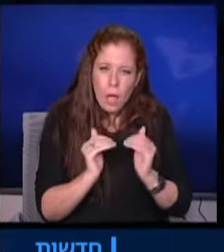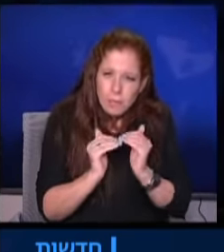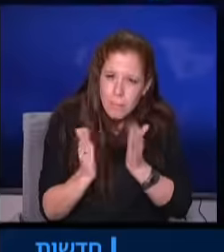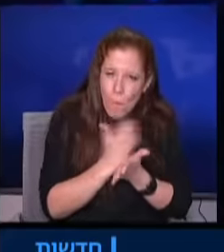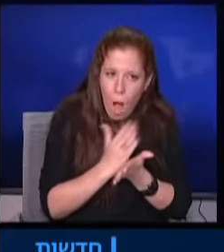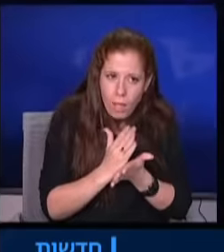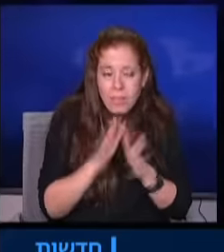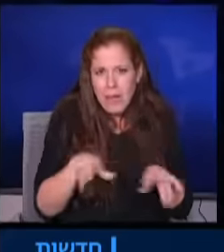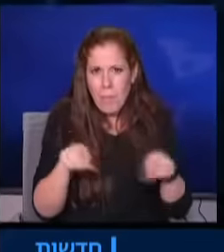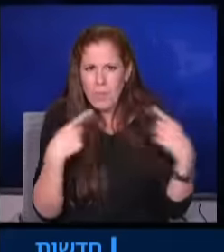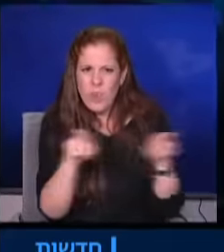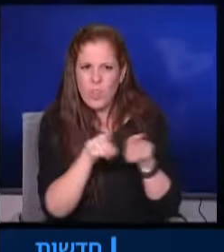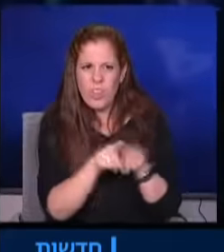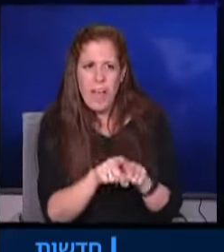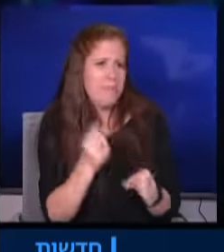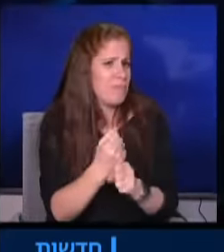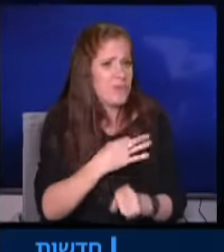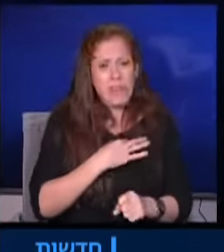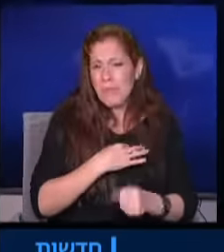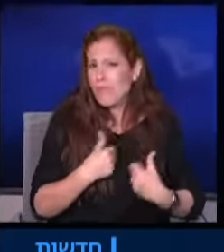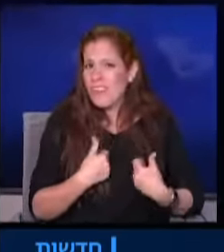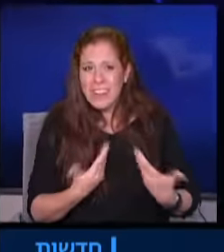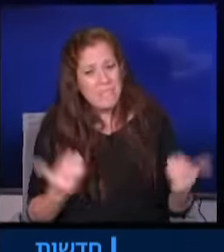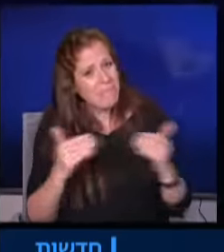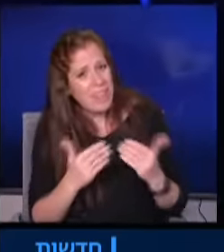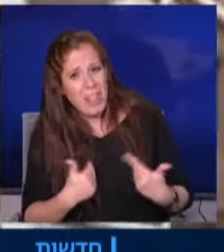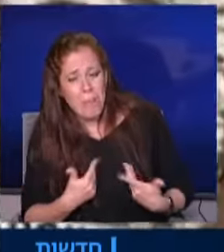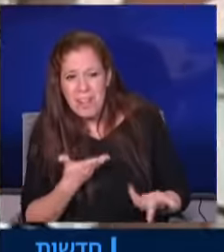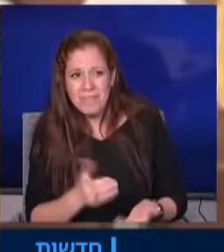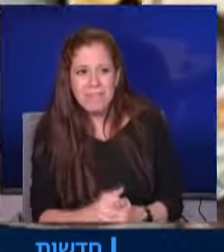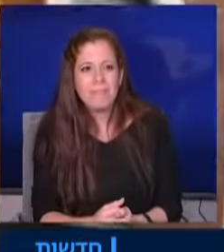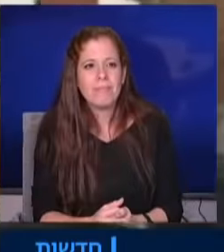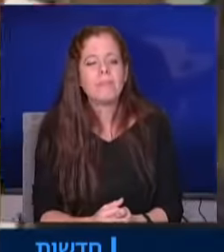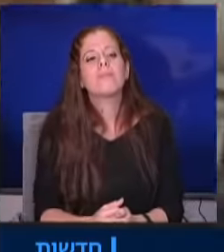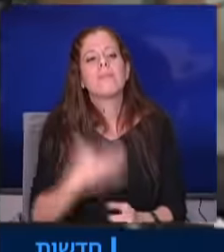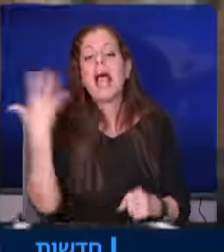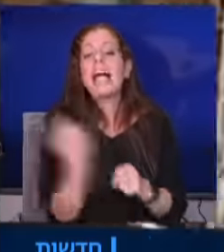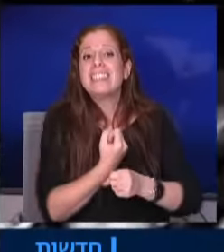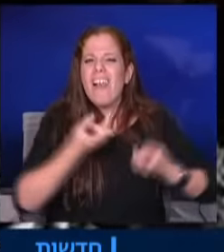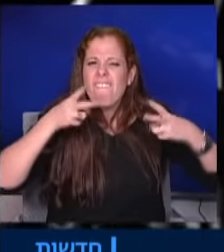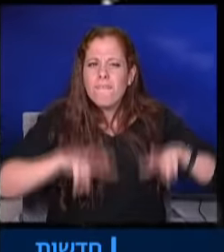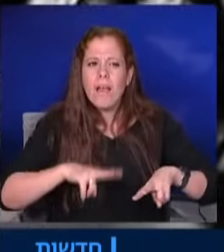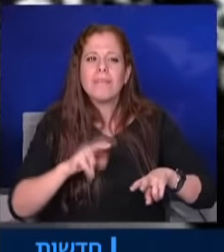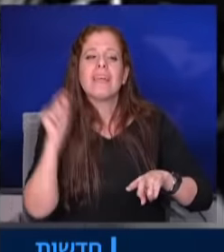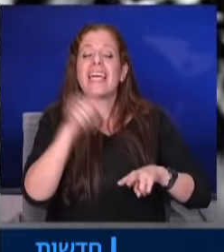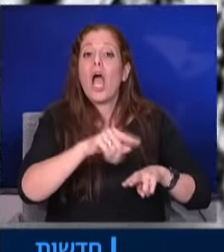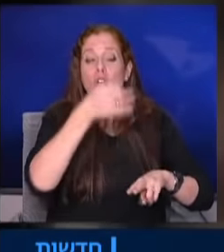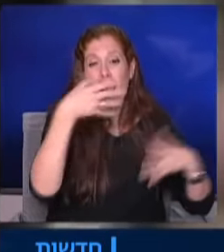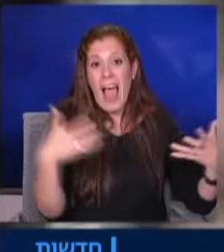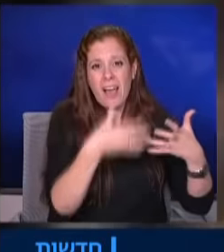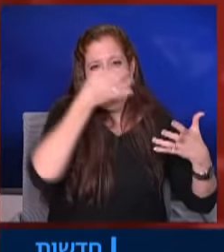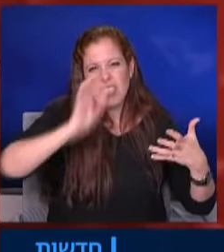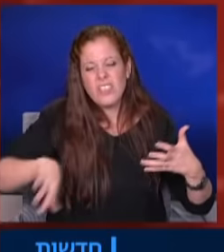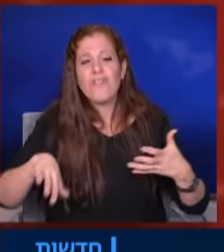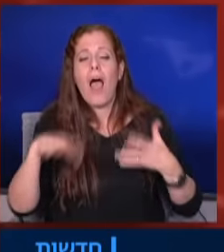So it worked for me. I just got hooked. ההצלחה הגדולה הגיעה אחרי שהלהקה עזבה לחול, להולנד,